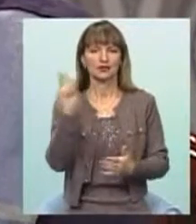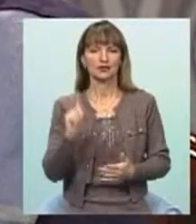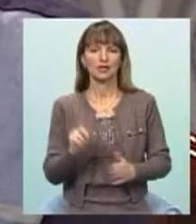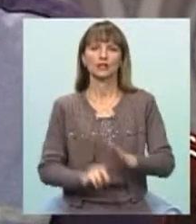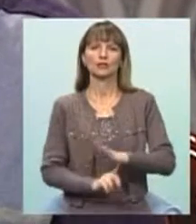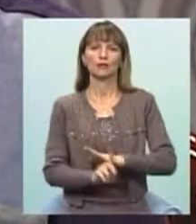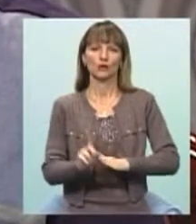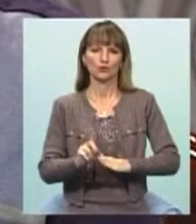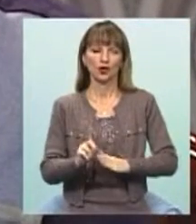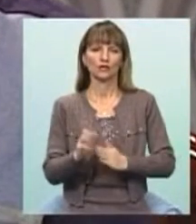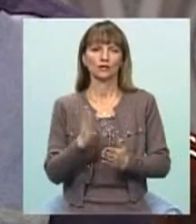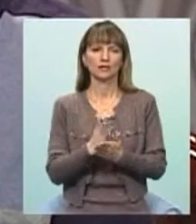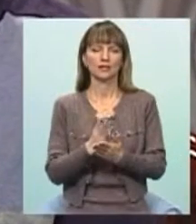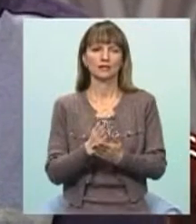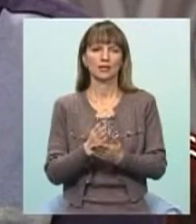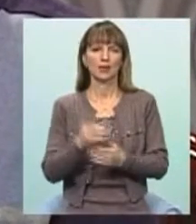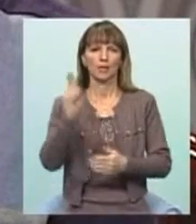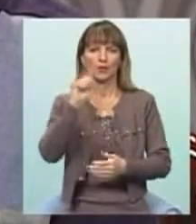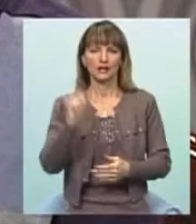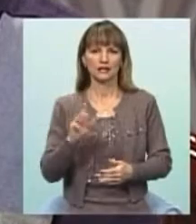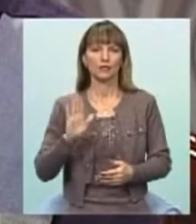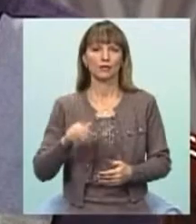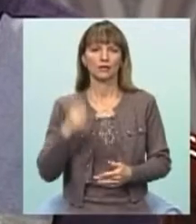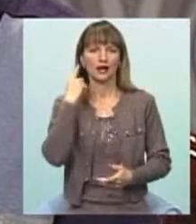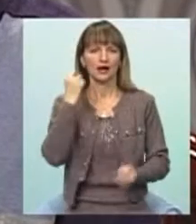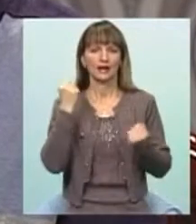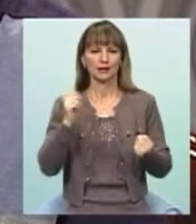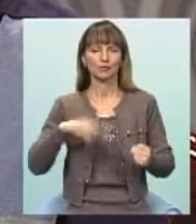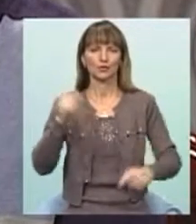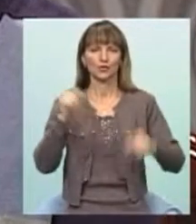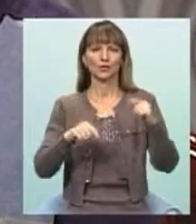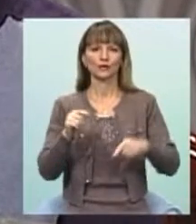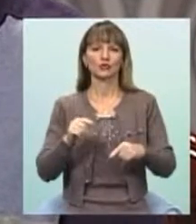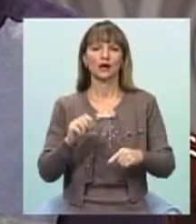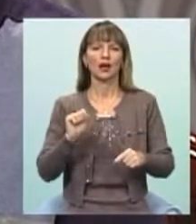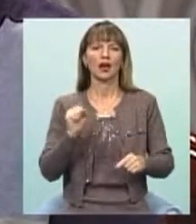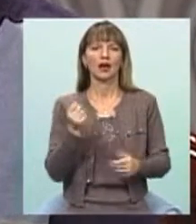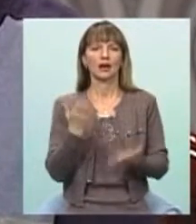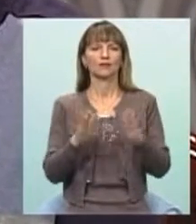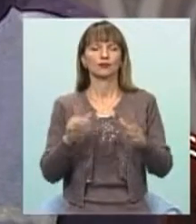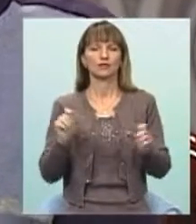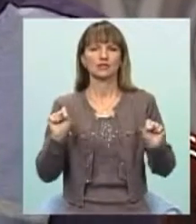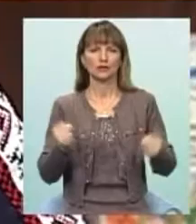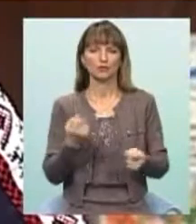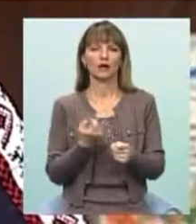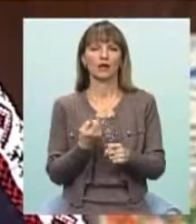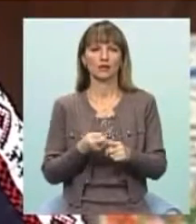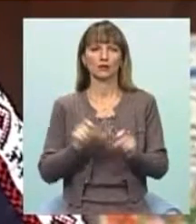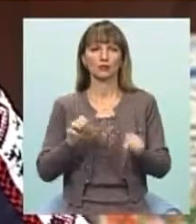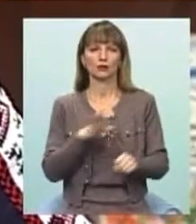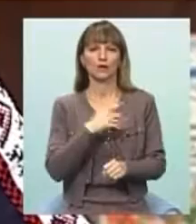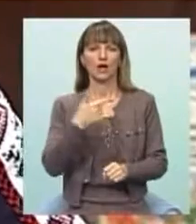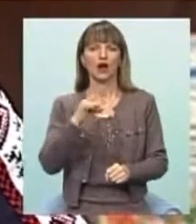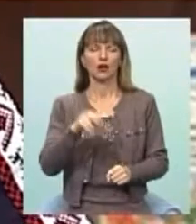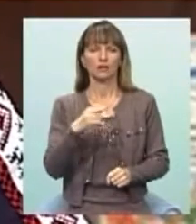йде блискавка, потім грім, дощ, а якщо це випадок зимою, то може і град. А гроза зимою,